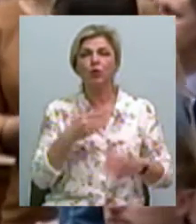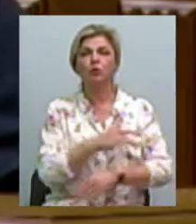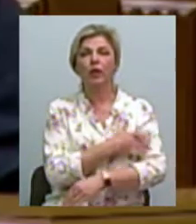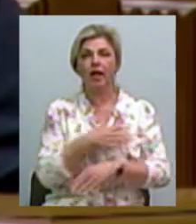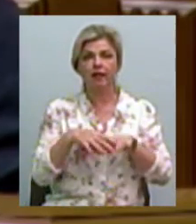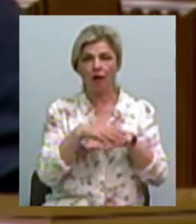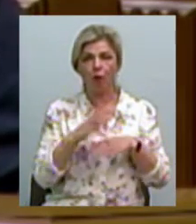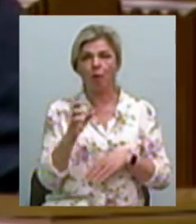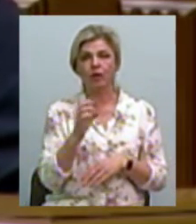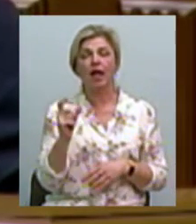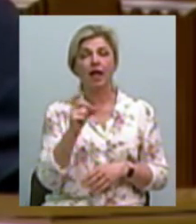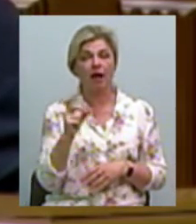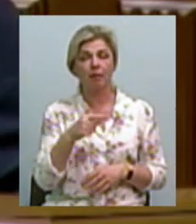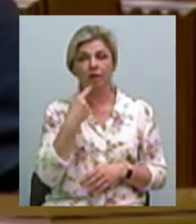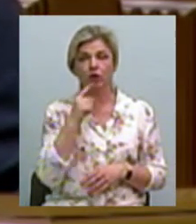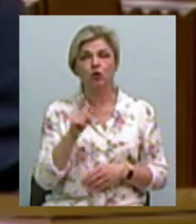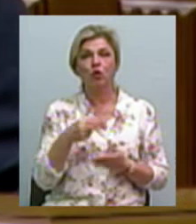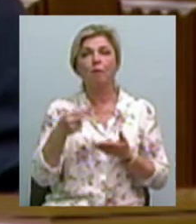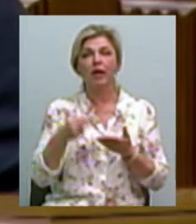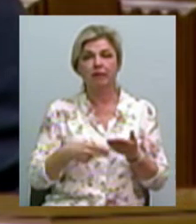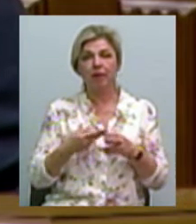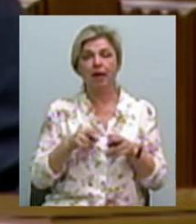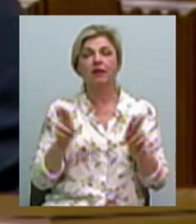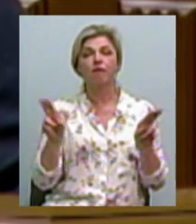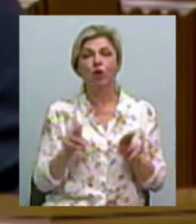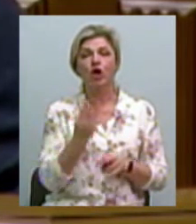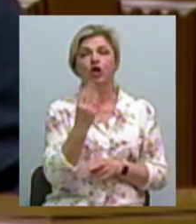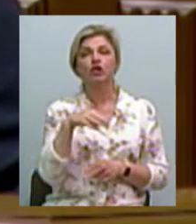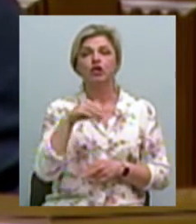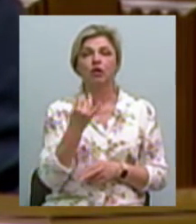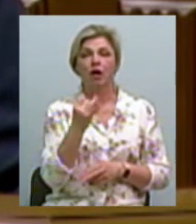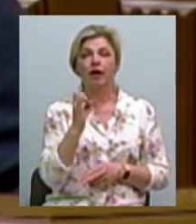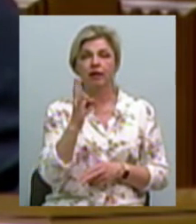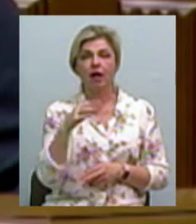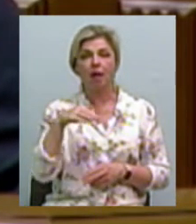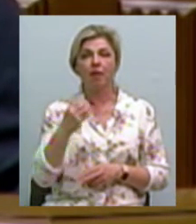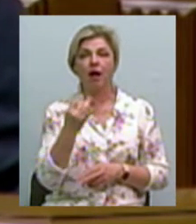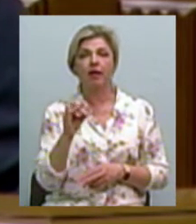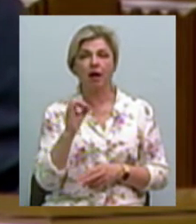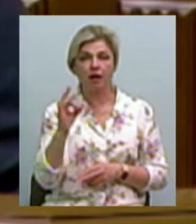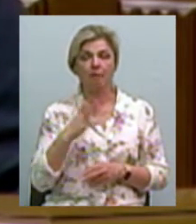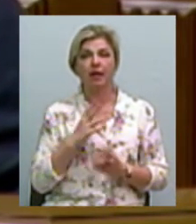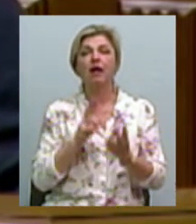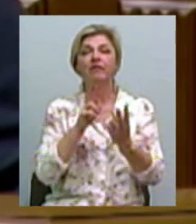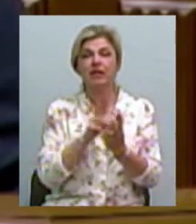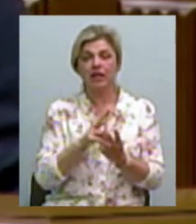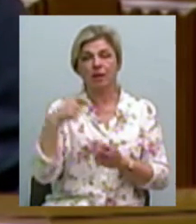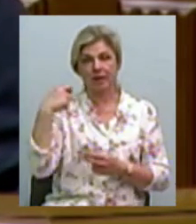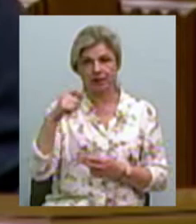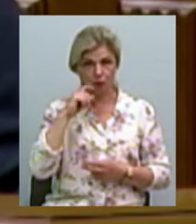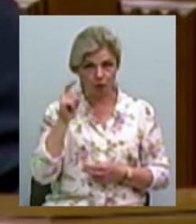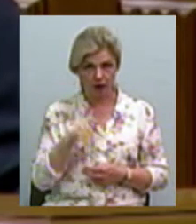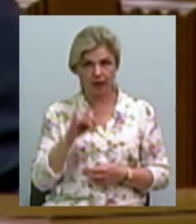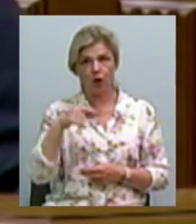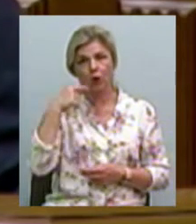Богдан Яременко розповів, що підписання формули Штайнмаєра було вимогою Росії для проведення зустрічі президентів України